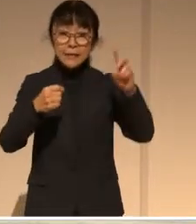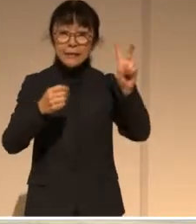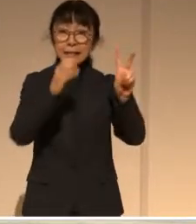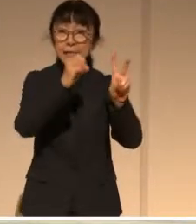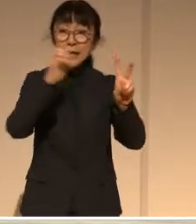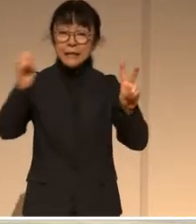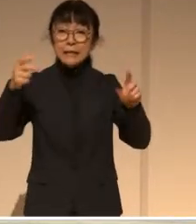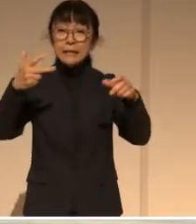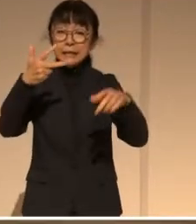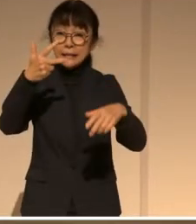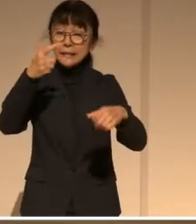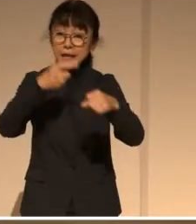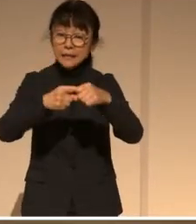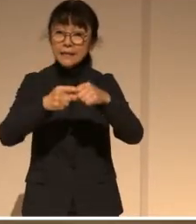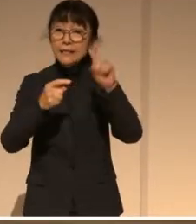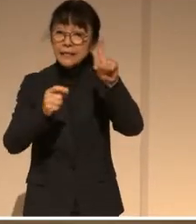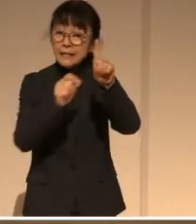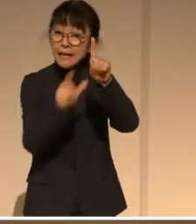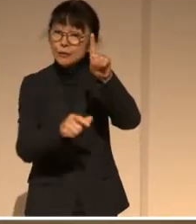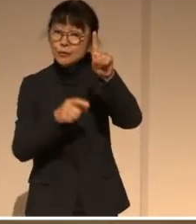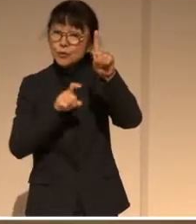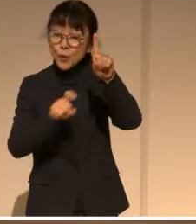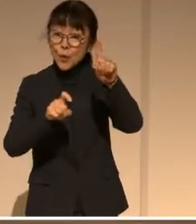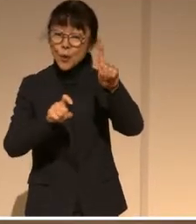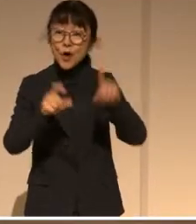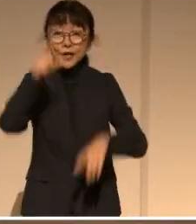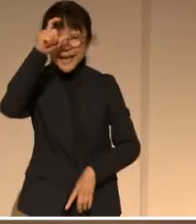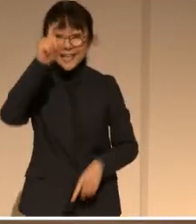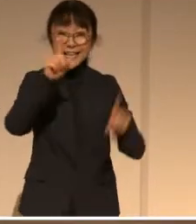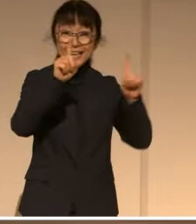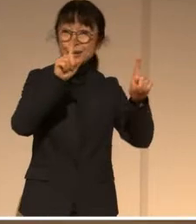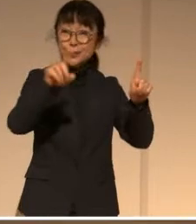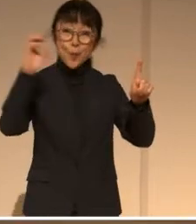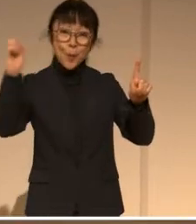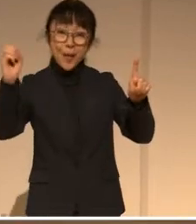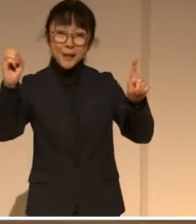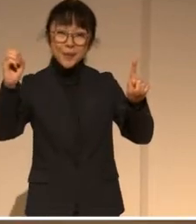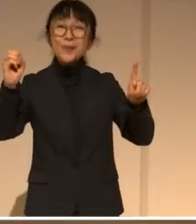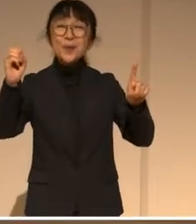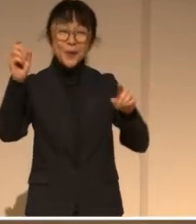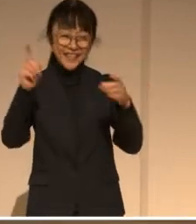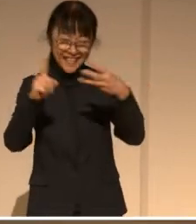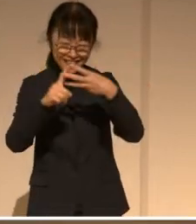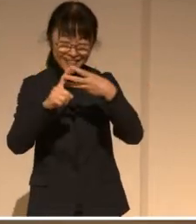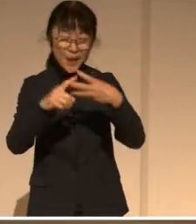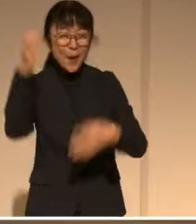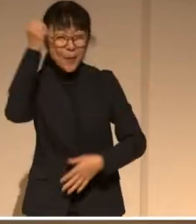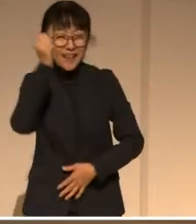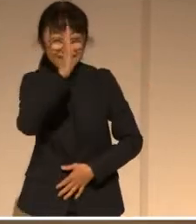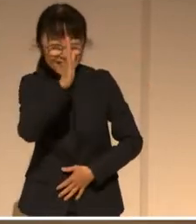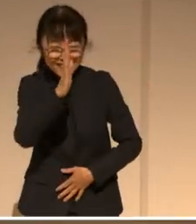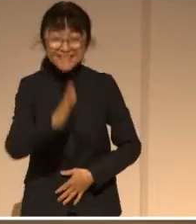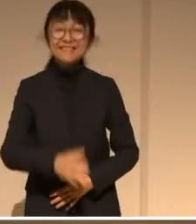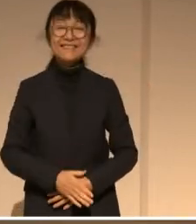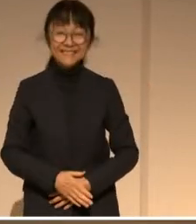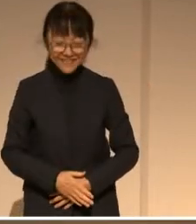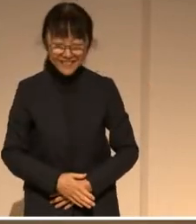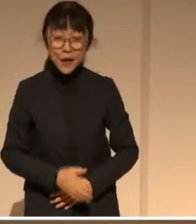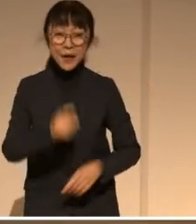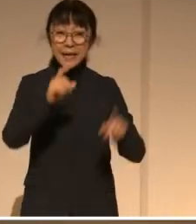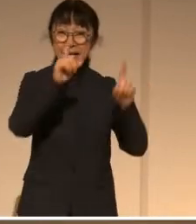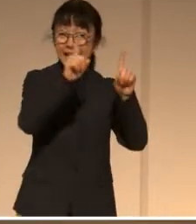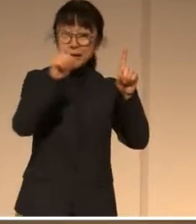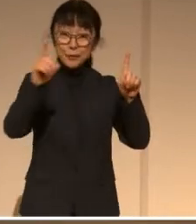1月10日ですね100当番の日です覚えください肌にとっても覚えやすいお誕生日ですので100